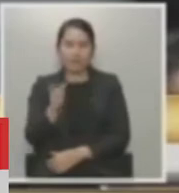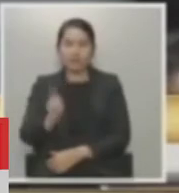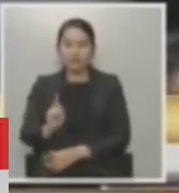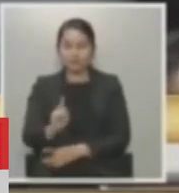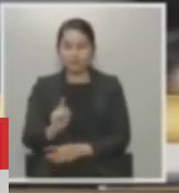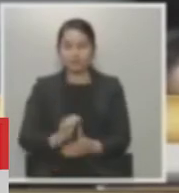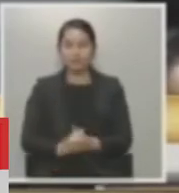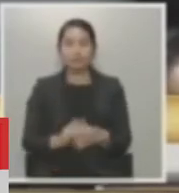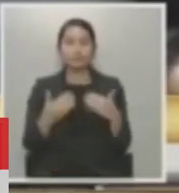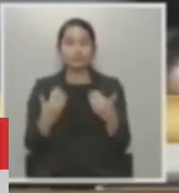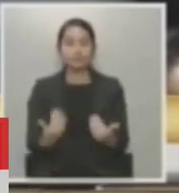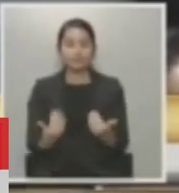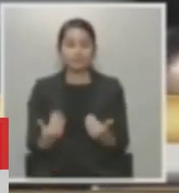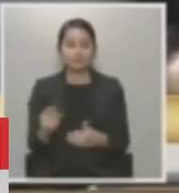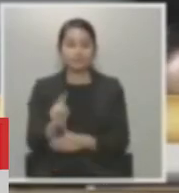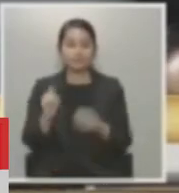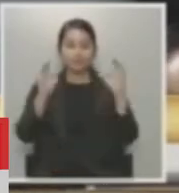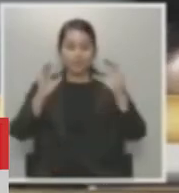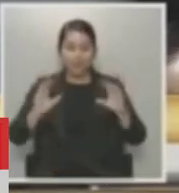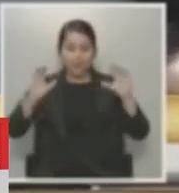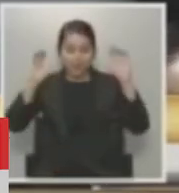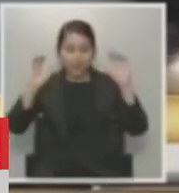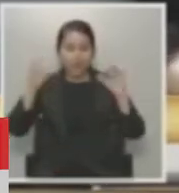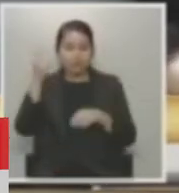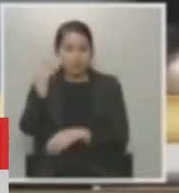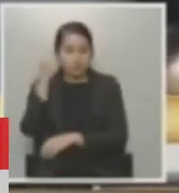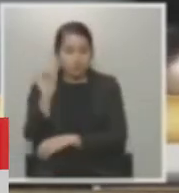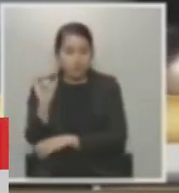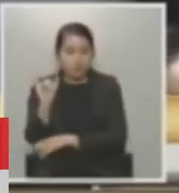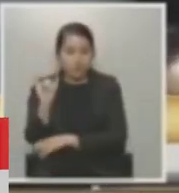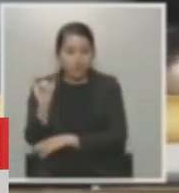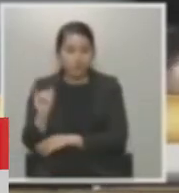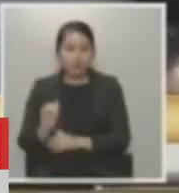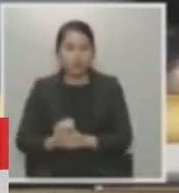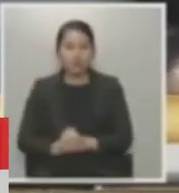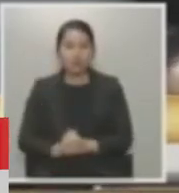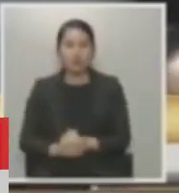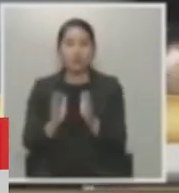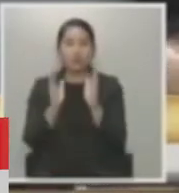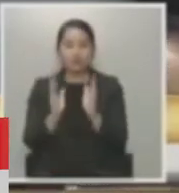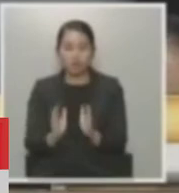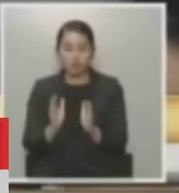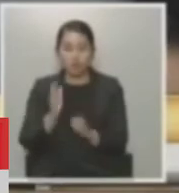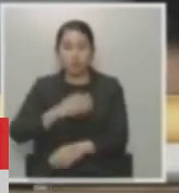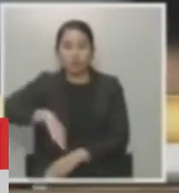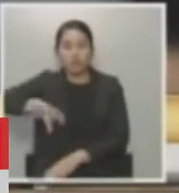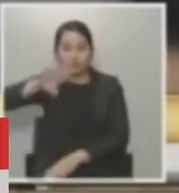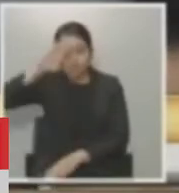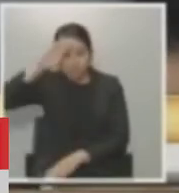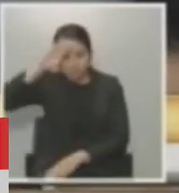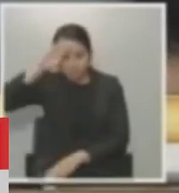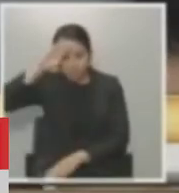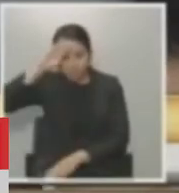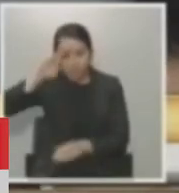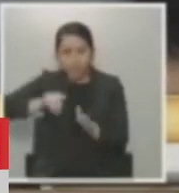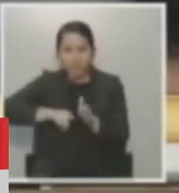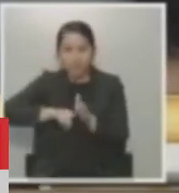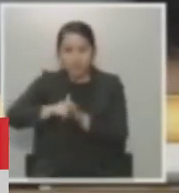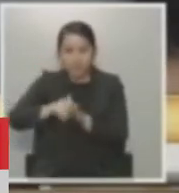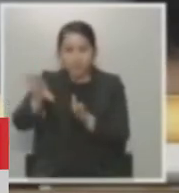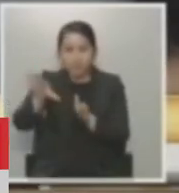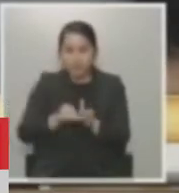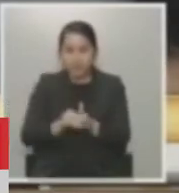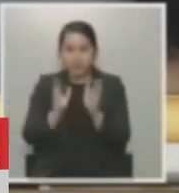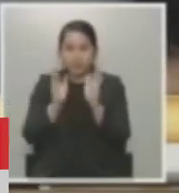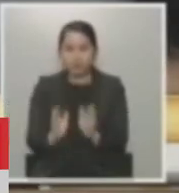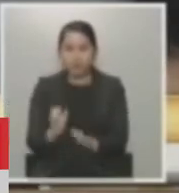าขณะนี้รัฐบาลได้ทราบหรือยังว่ามีผู้ป่วยติดเชื้อไวรัสโคโรนาถึง18ร